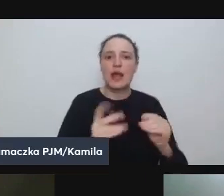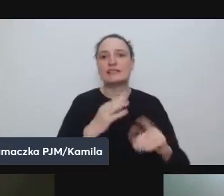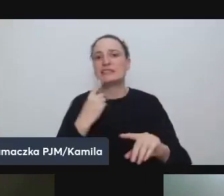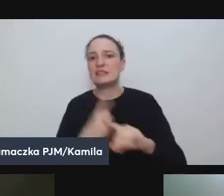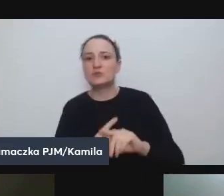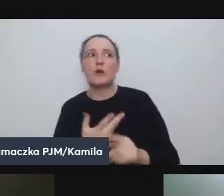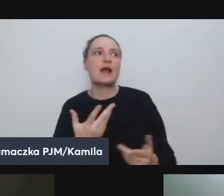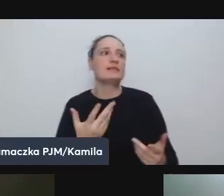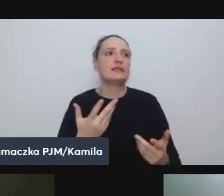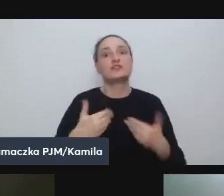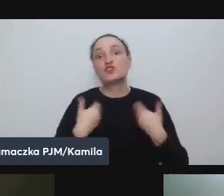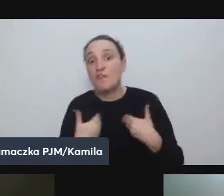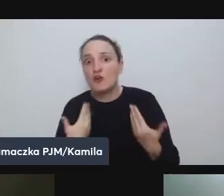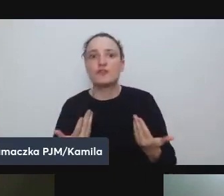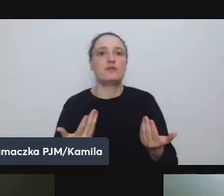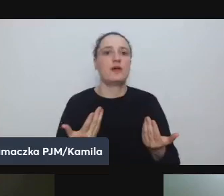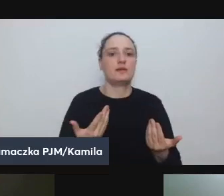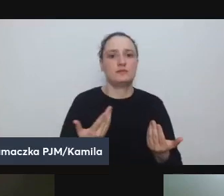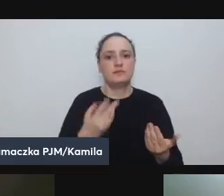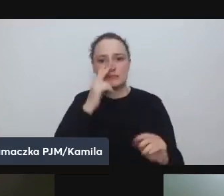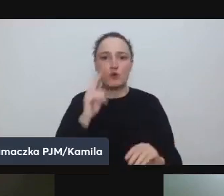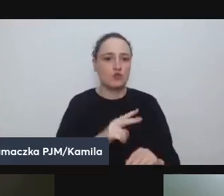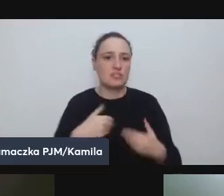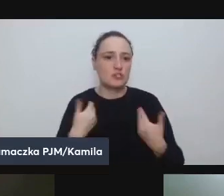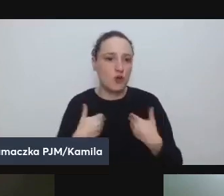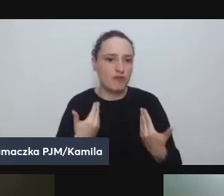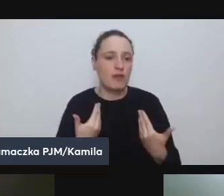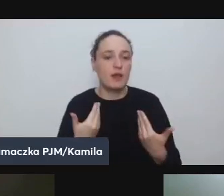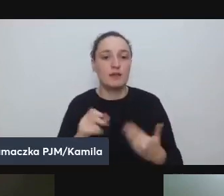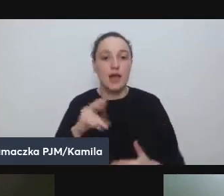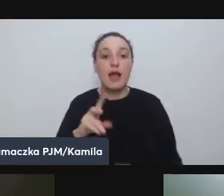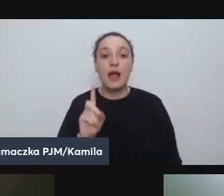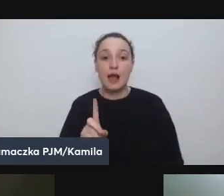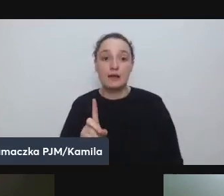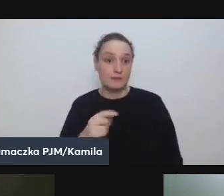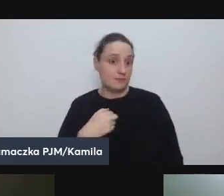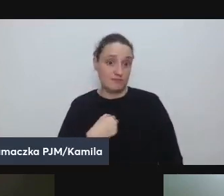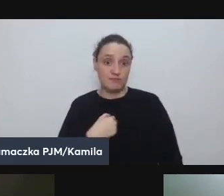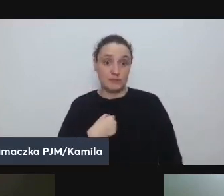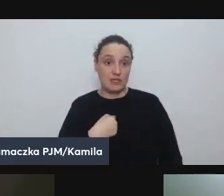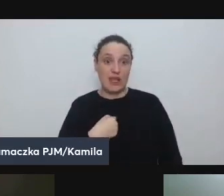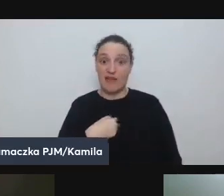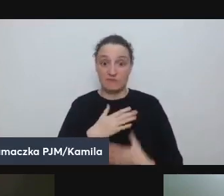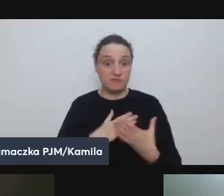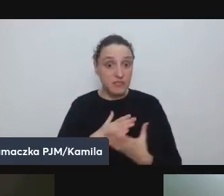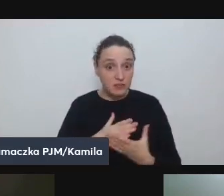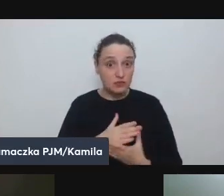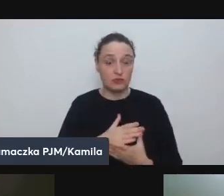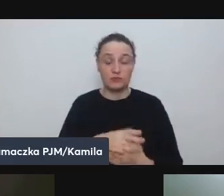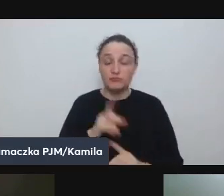sensie bardziej zdrowotnej, czy o tym, nie, o tym nowym przedmiocie i ja nadal wierzę w to i mam takie wrażenie, że jak